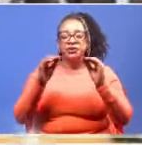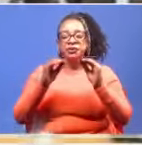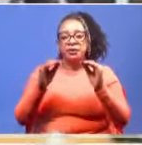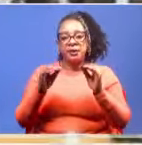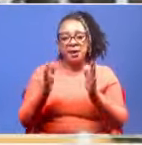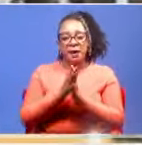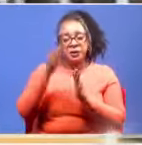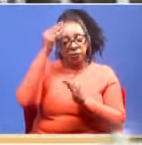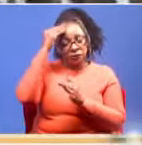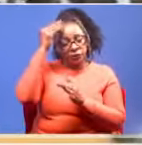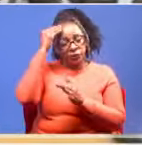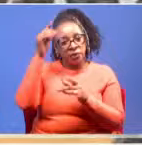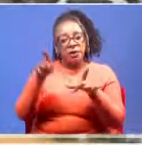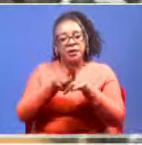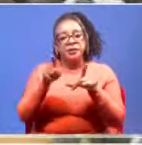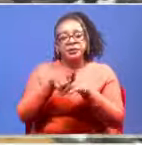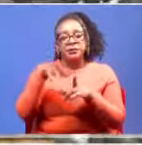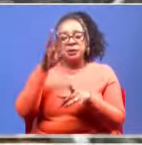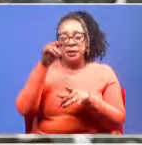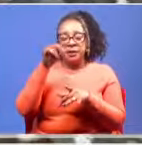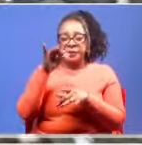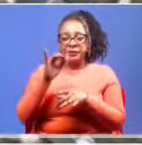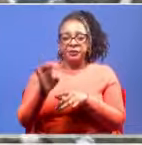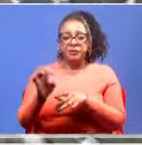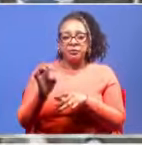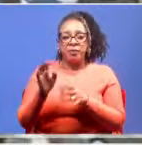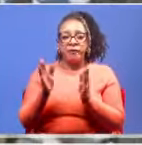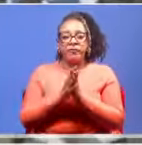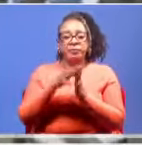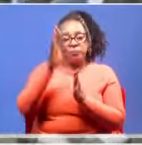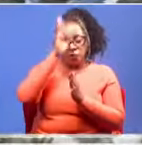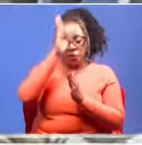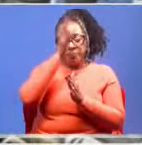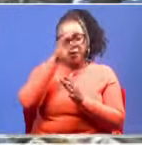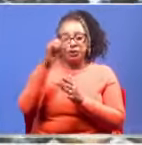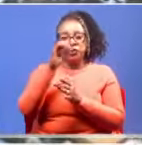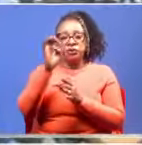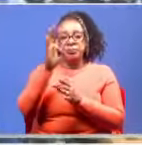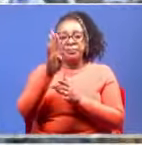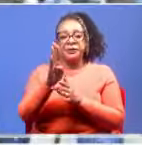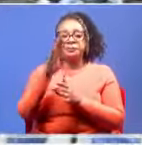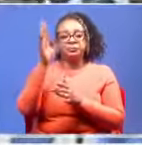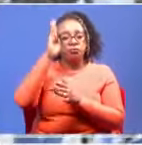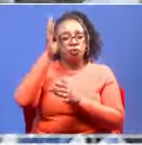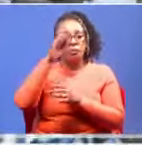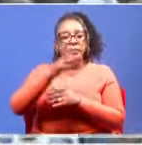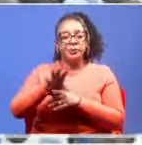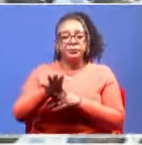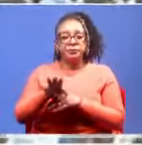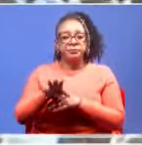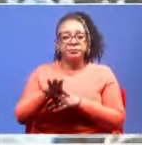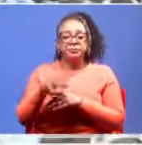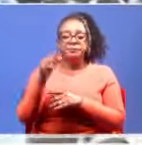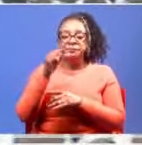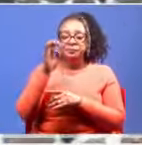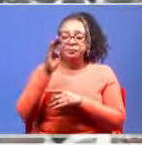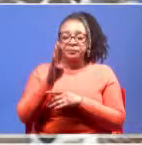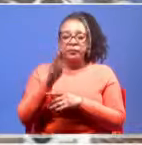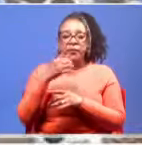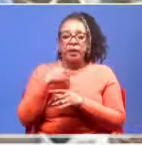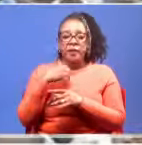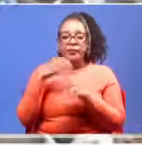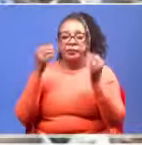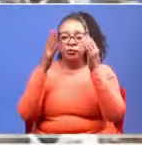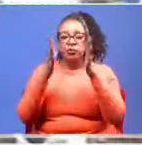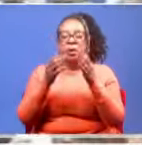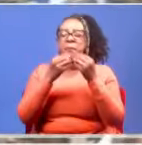education, ukipenda pia NIE, katika shule ya msingi ya Bungoma DEB, kaunti ya Bungoma. Shule ya DEB ina idadi ya wanafunzi